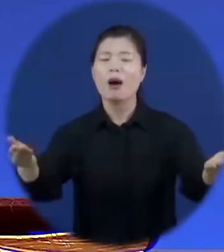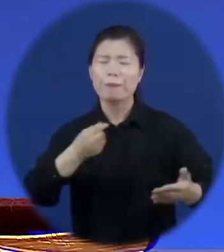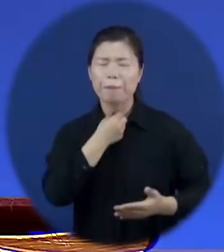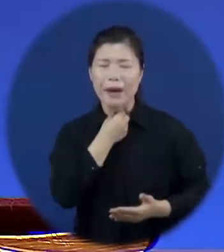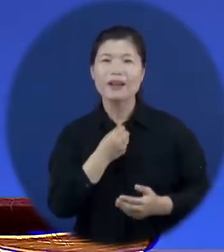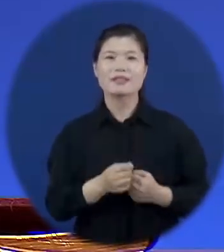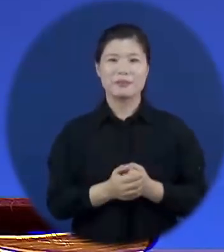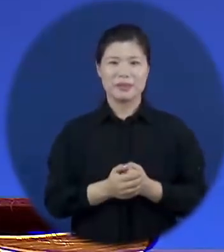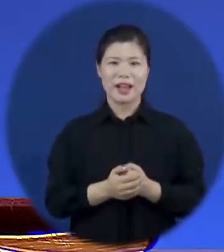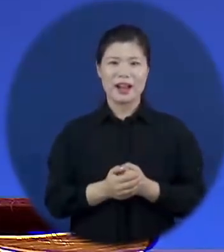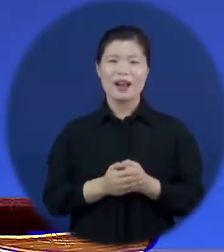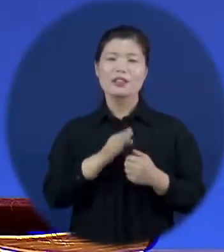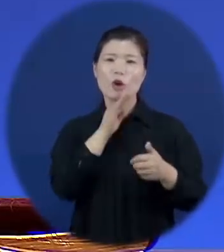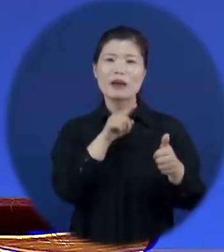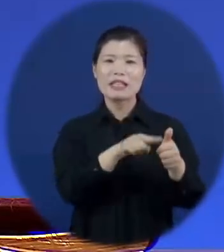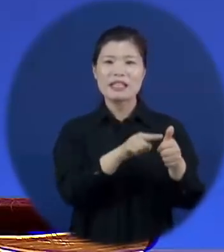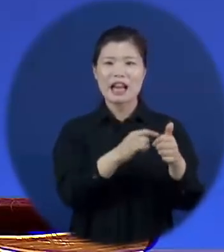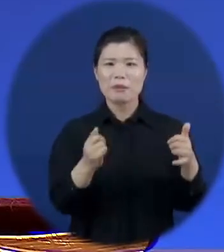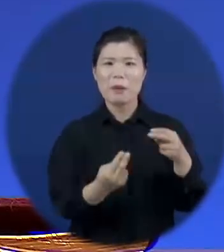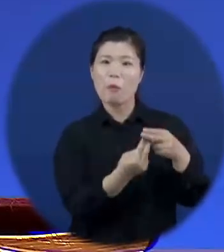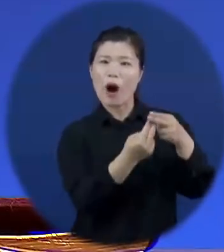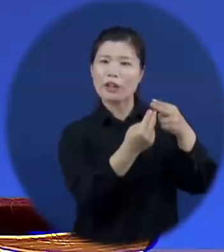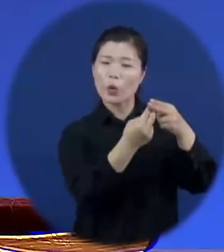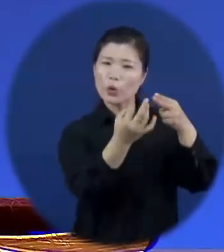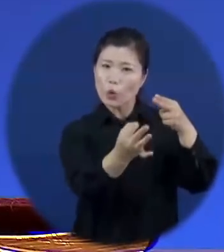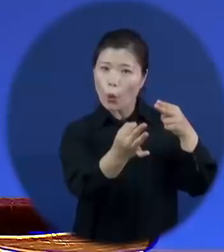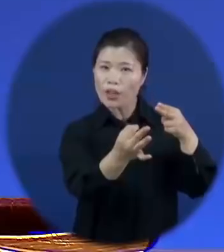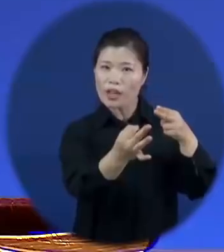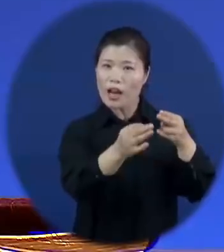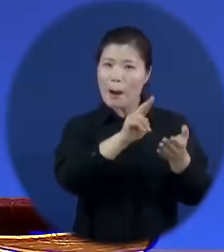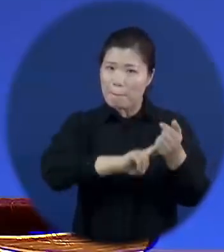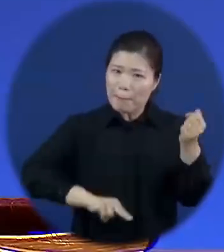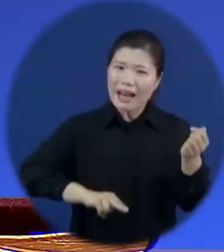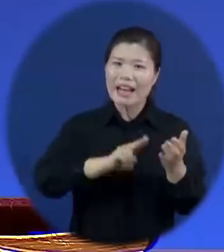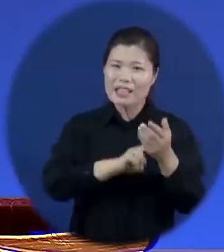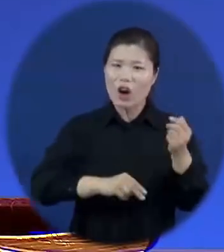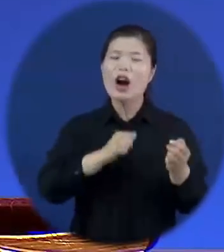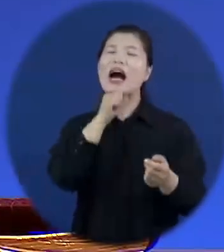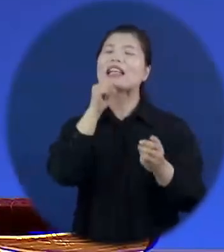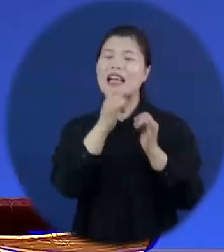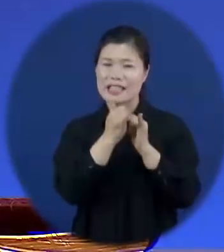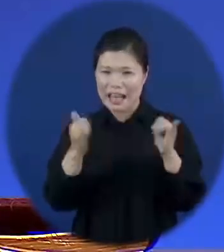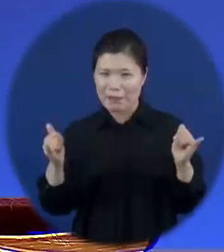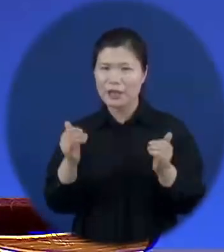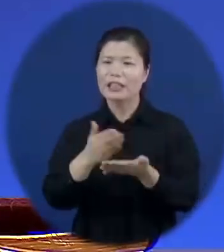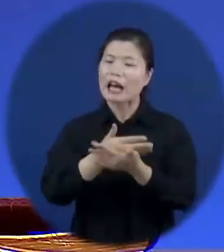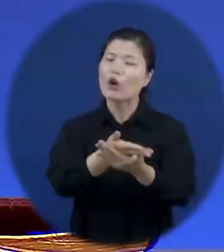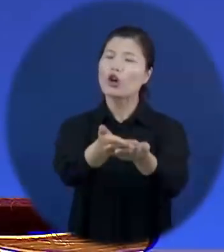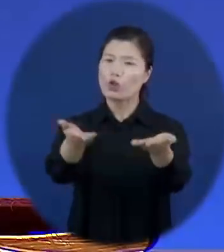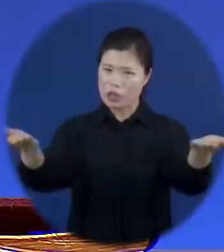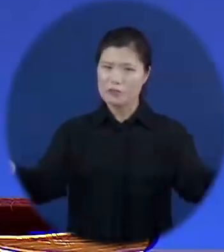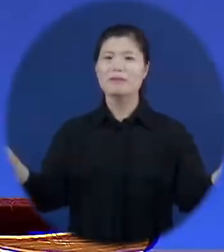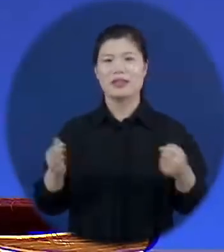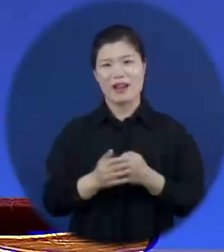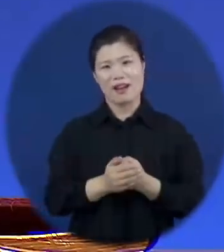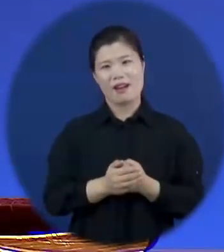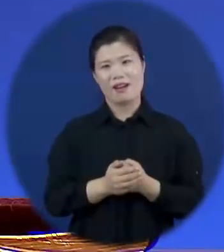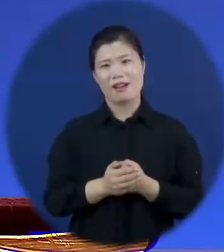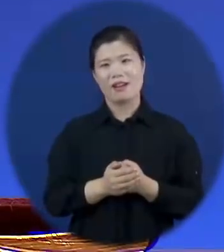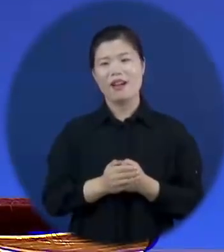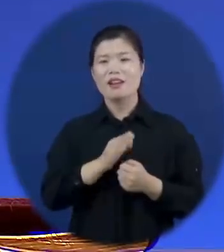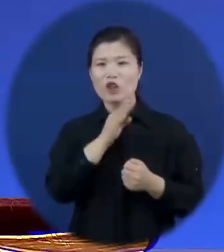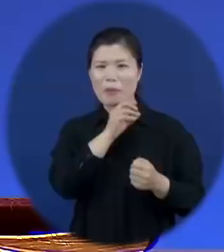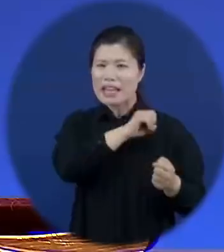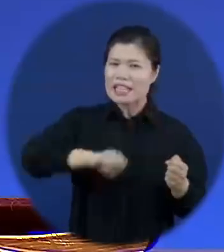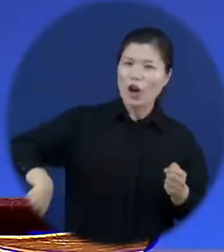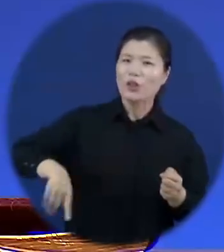열정으로 가득 찼습니다. 그는 그가 모아놓은 돈을 팔아서 가난한 이웃을 샀습니다. 돈으로 이웃을 샀습니다.